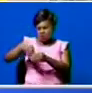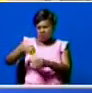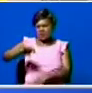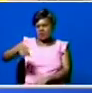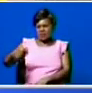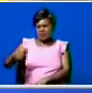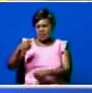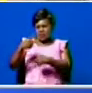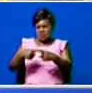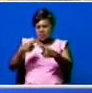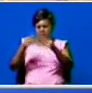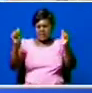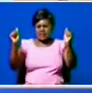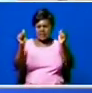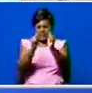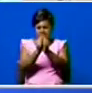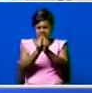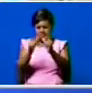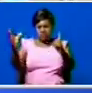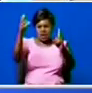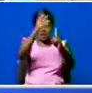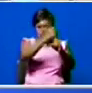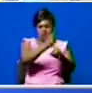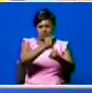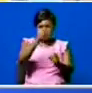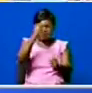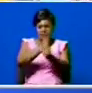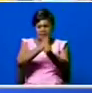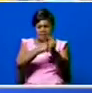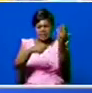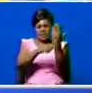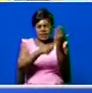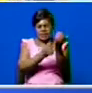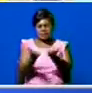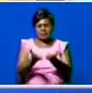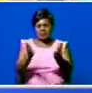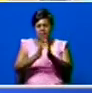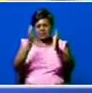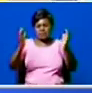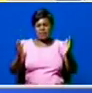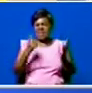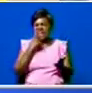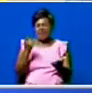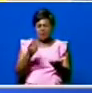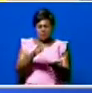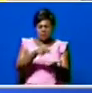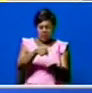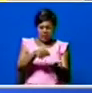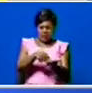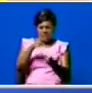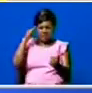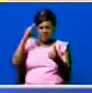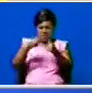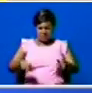imemchukua takriban miaka 10 kufika hapa na kujitengenezea jina kama mfanyi biashara mashuhuri mjini Mwea. Msukumo wake maishani